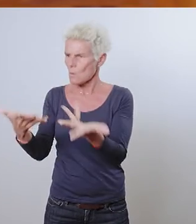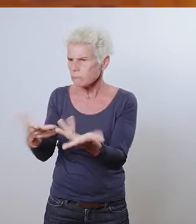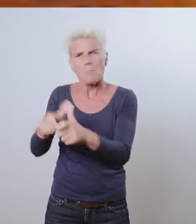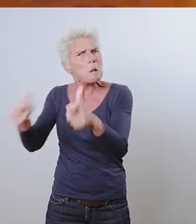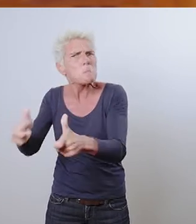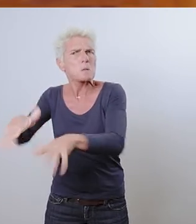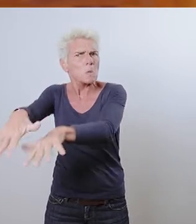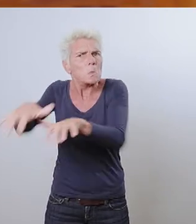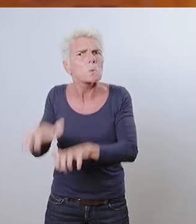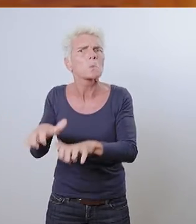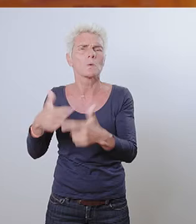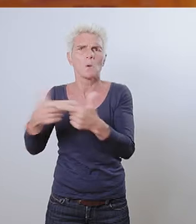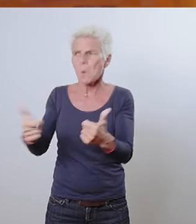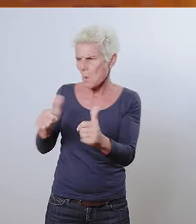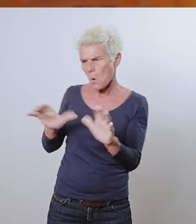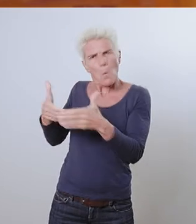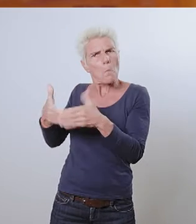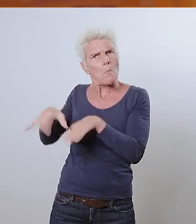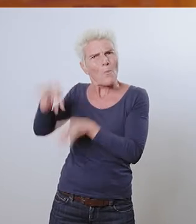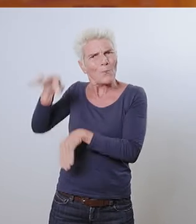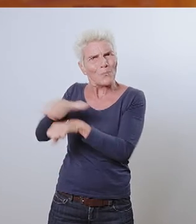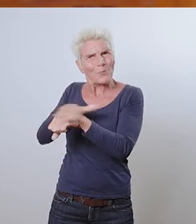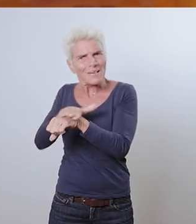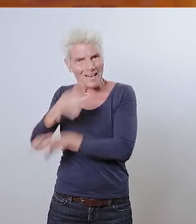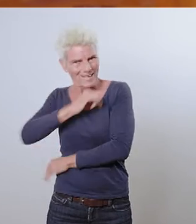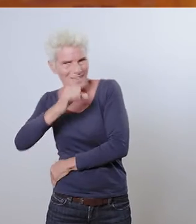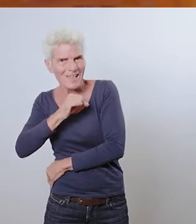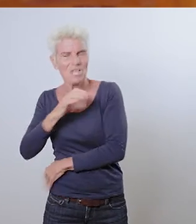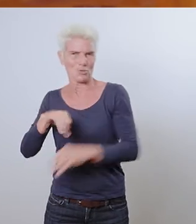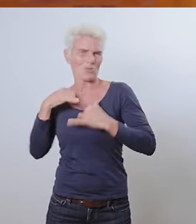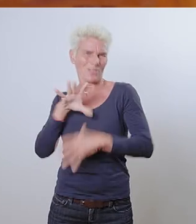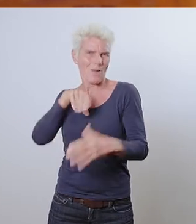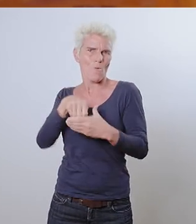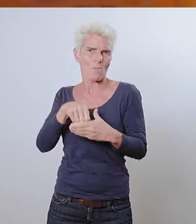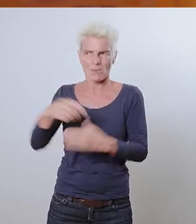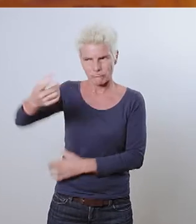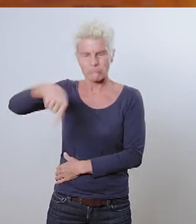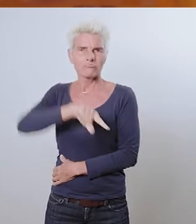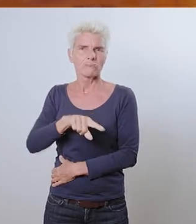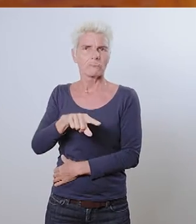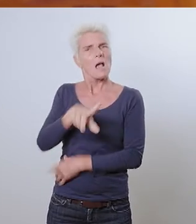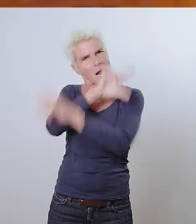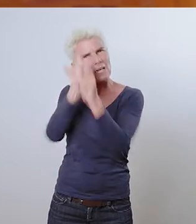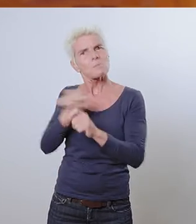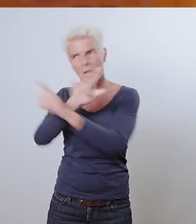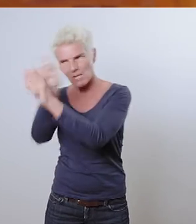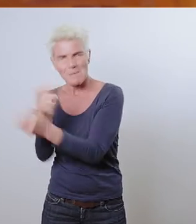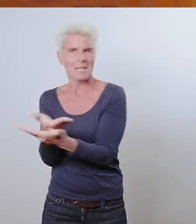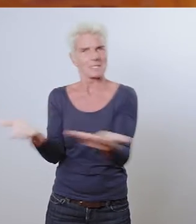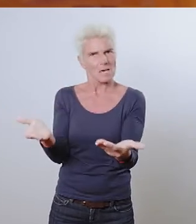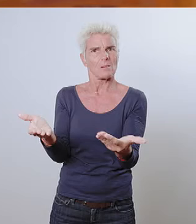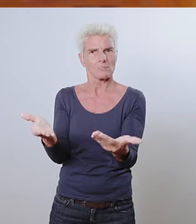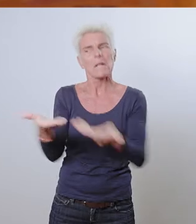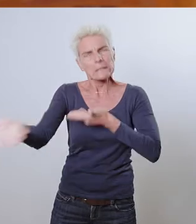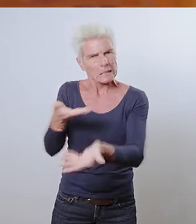aux administrations aux politiques anodine et à la jeunesse pas de respect sans humilité